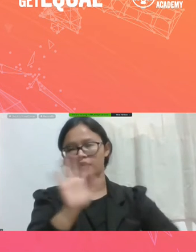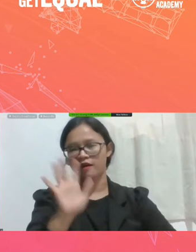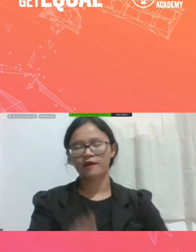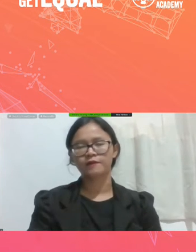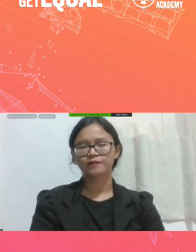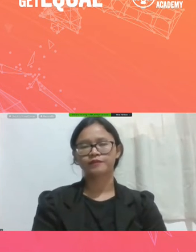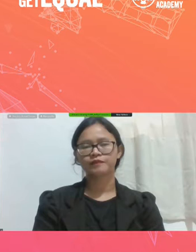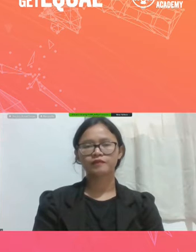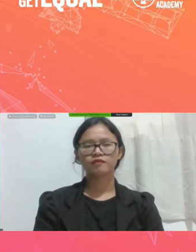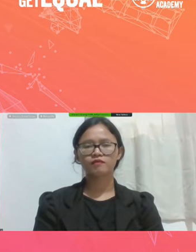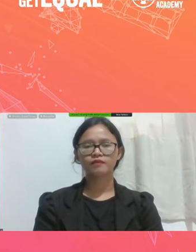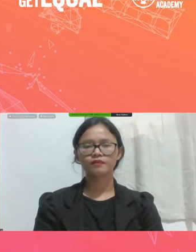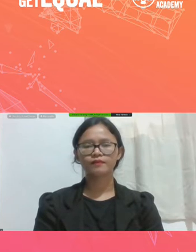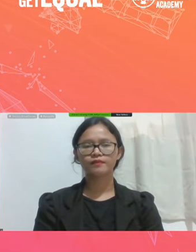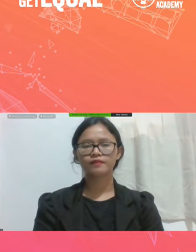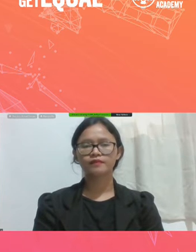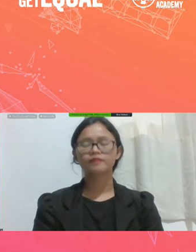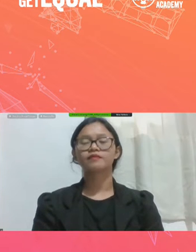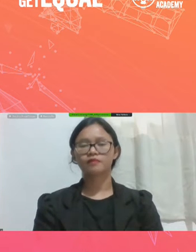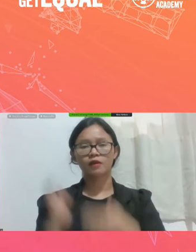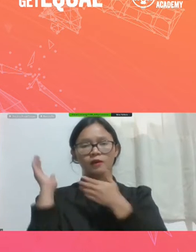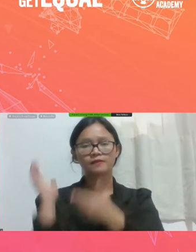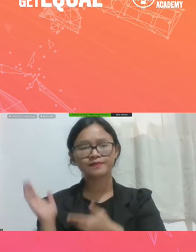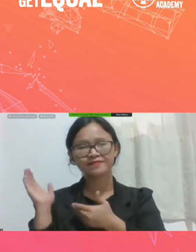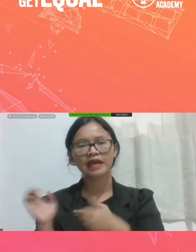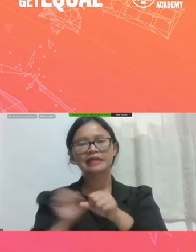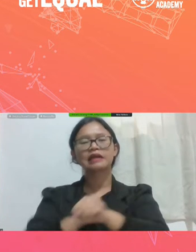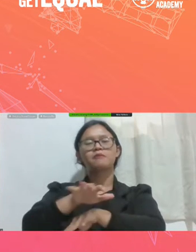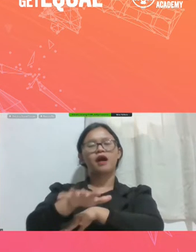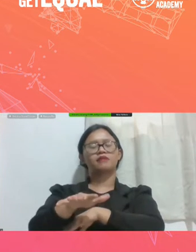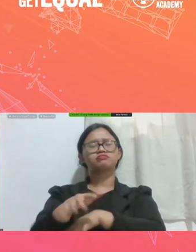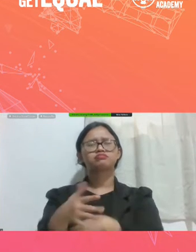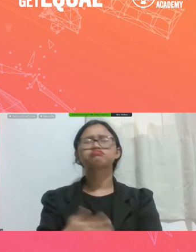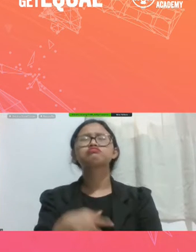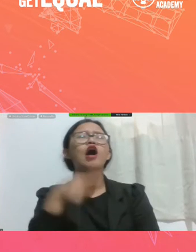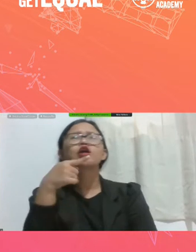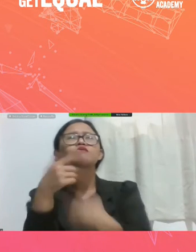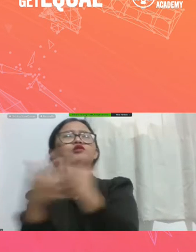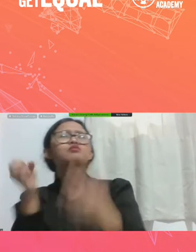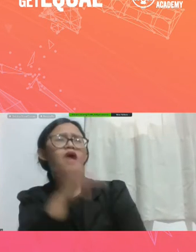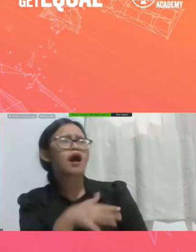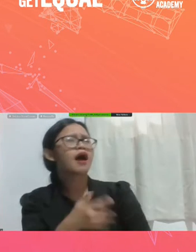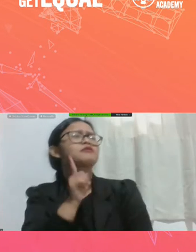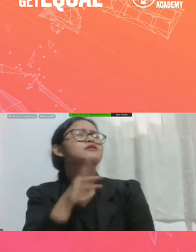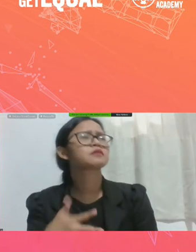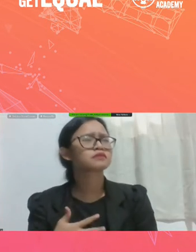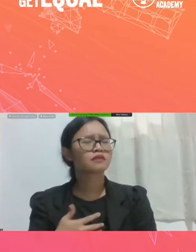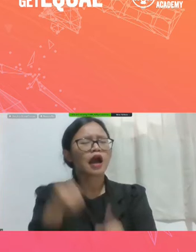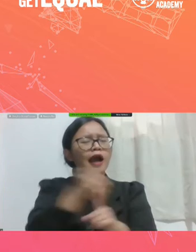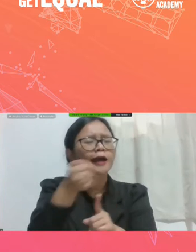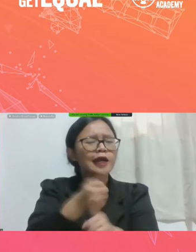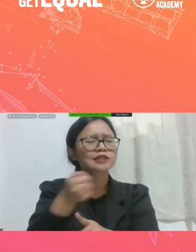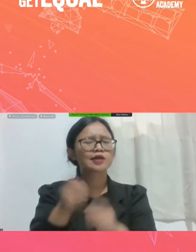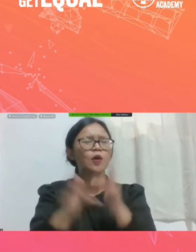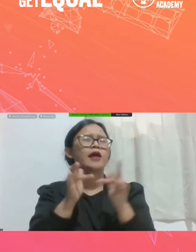lagi. Nah, ini dampak-dampak KBGO. Kalau orang bilang kenapa sih memangnya KBGO, ya sudah santai aja, ternyata enggak